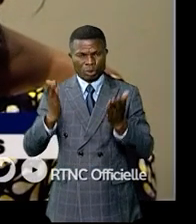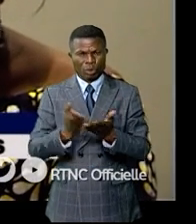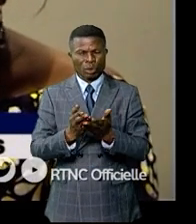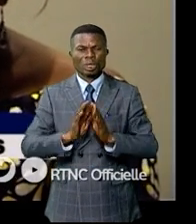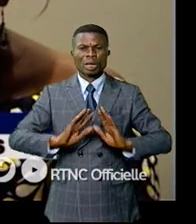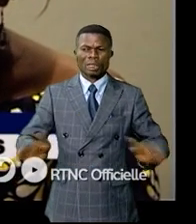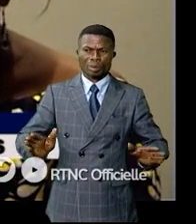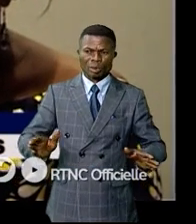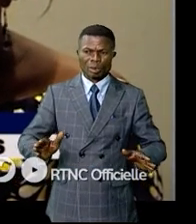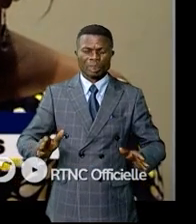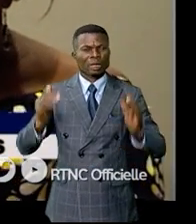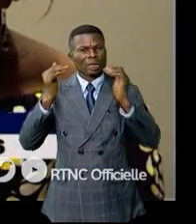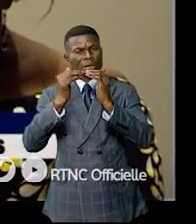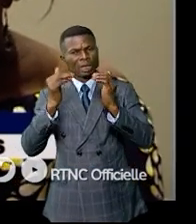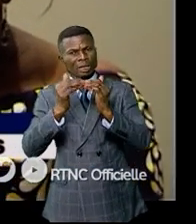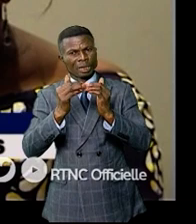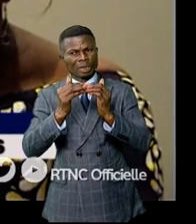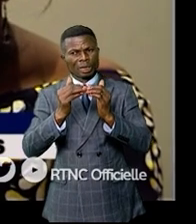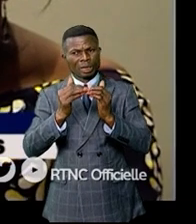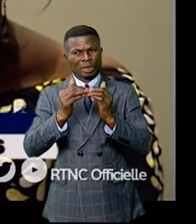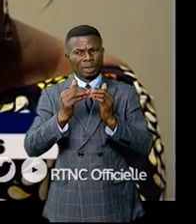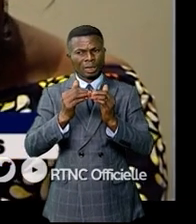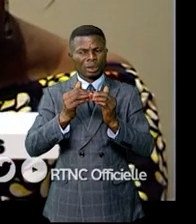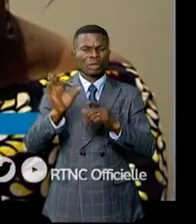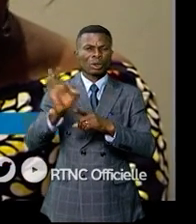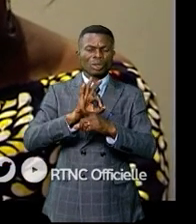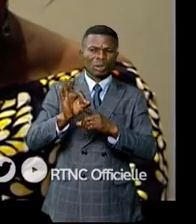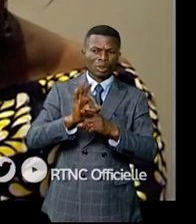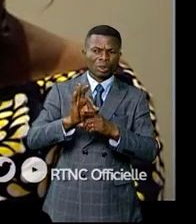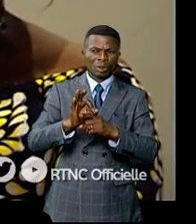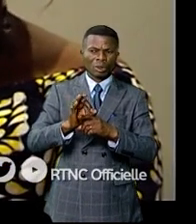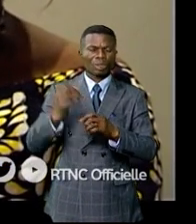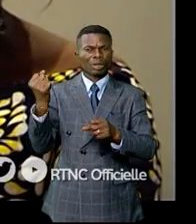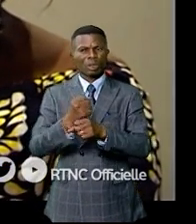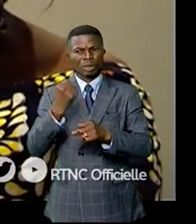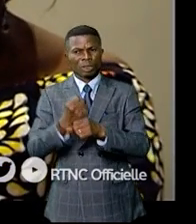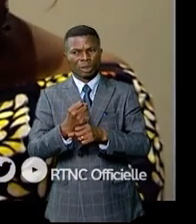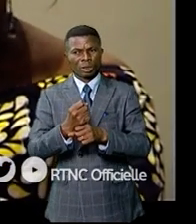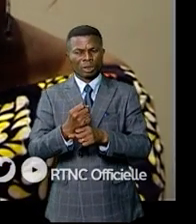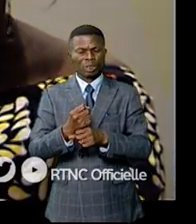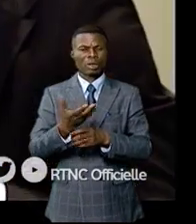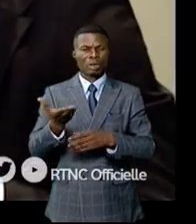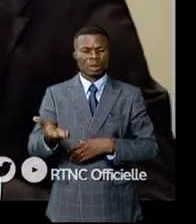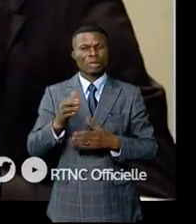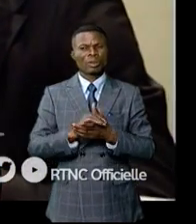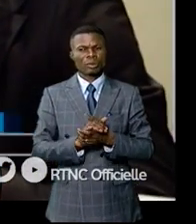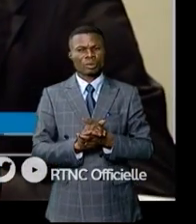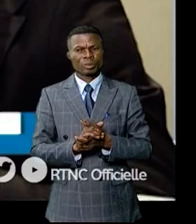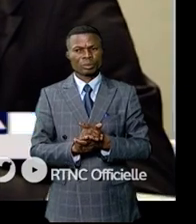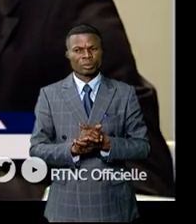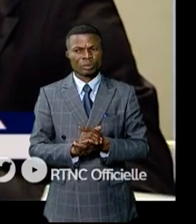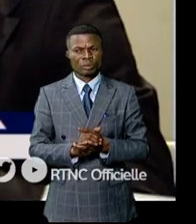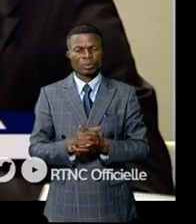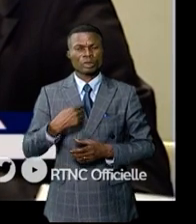les conditions d'égalité à l'enseignement technique, professionnel ou tertiaire.